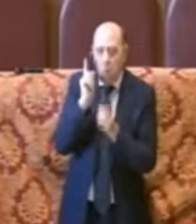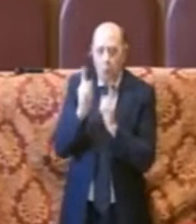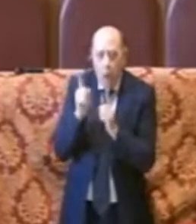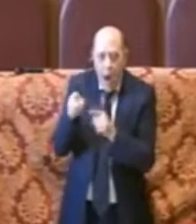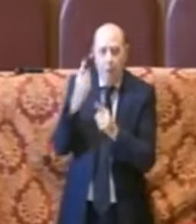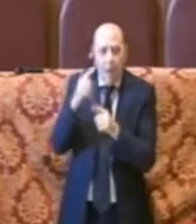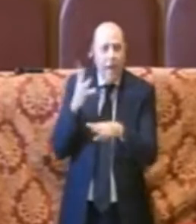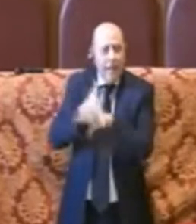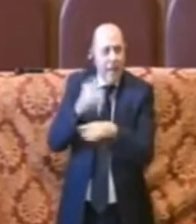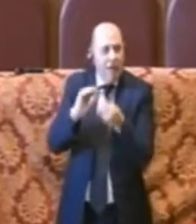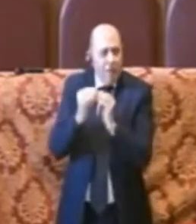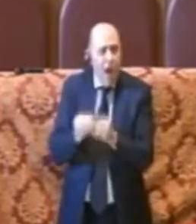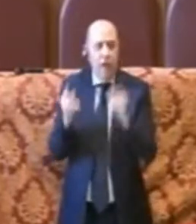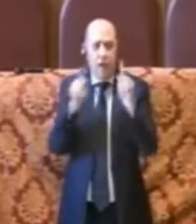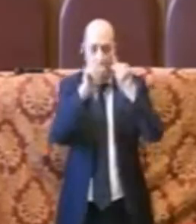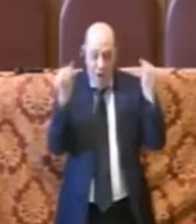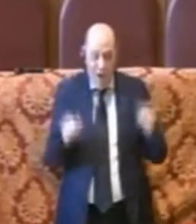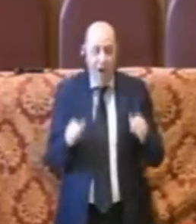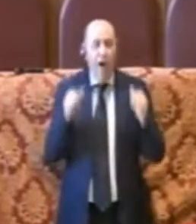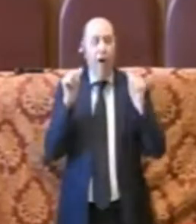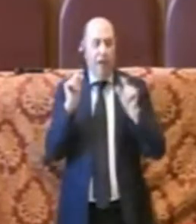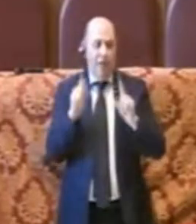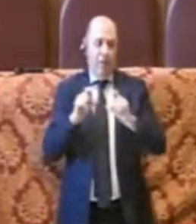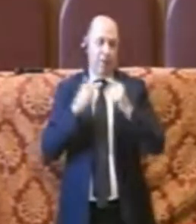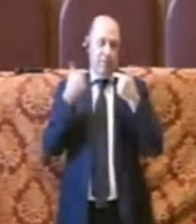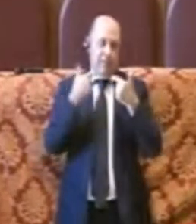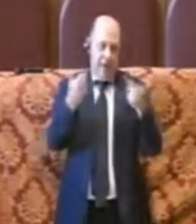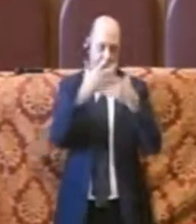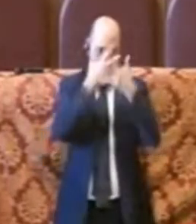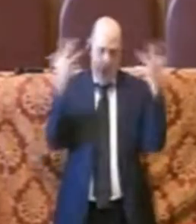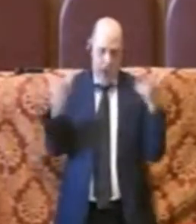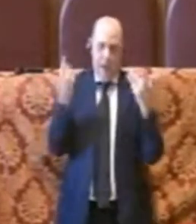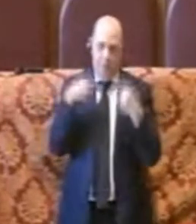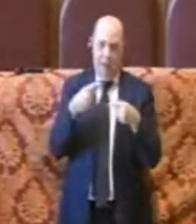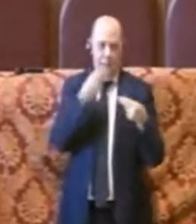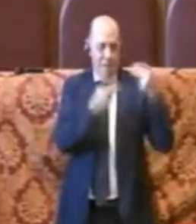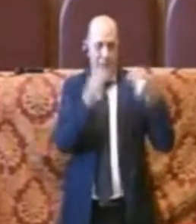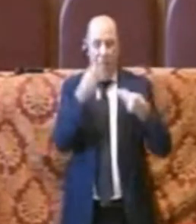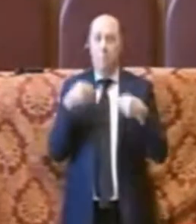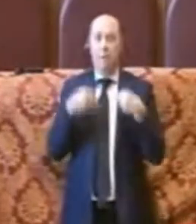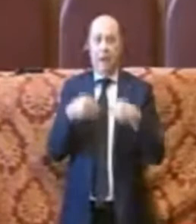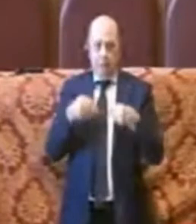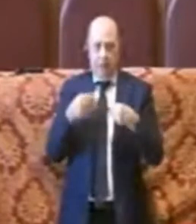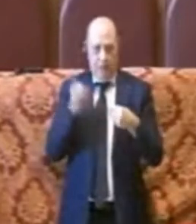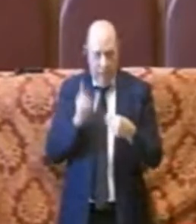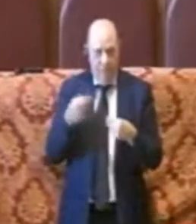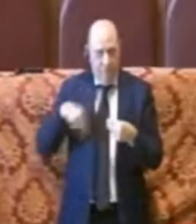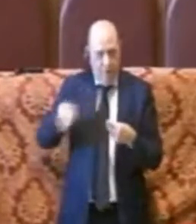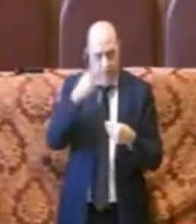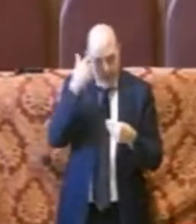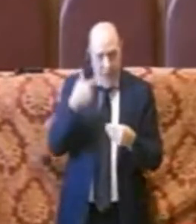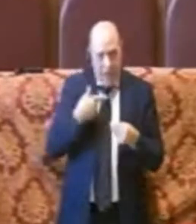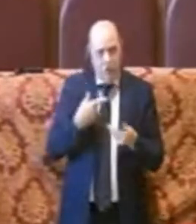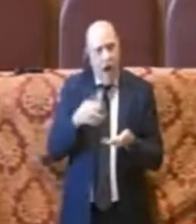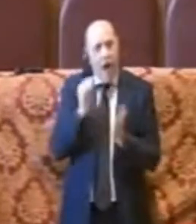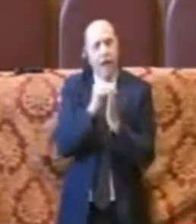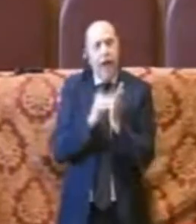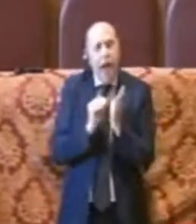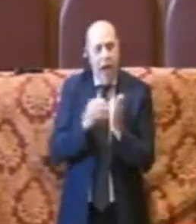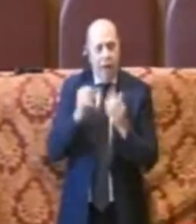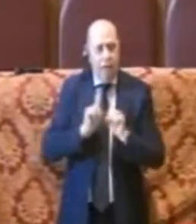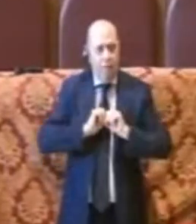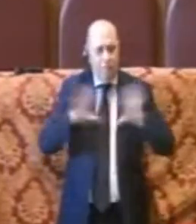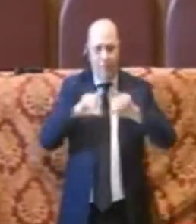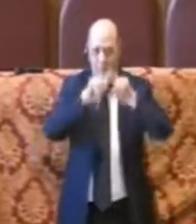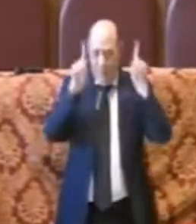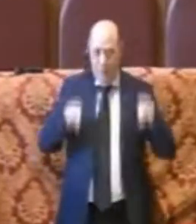l'intervento di Roma Capitale sul bilancio partecipativo. Ricordiamo i dati che sono stati pubblicati